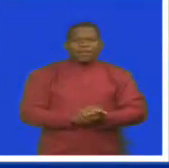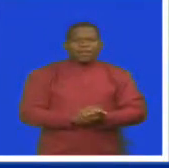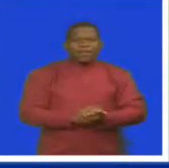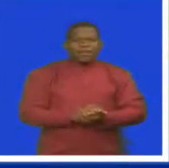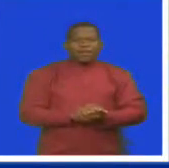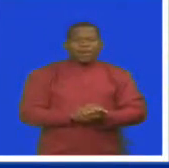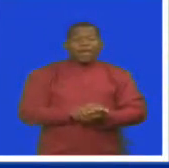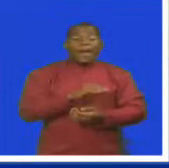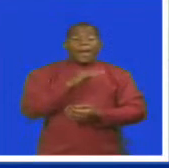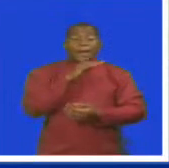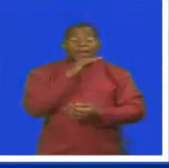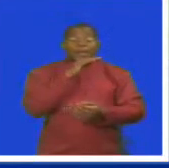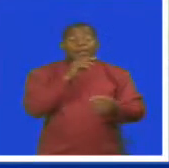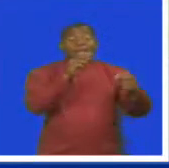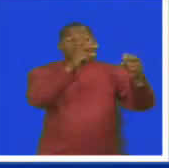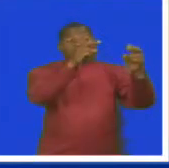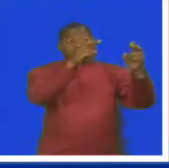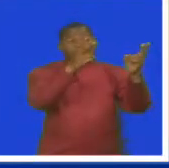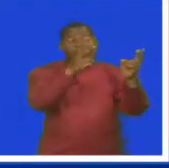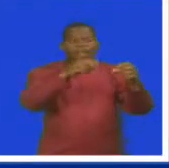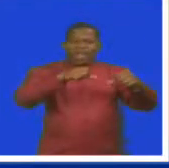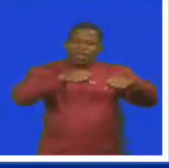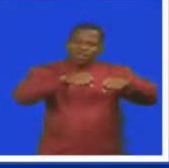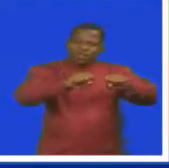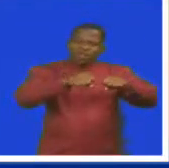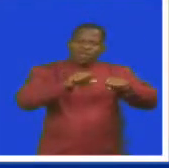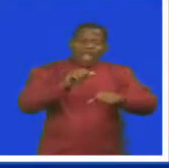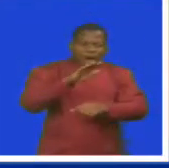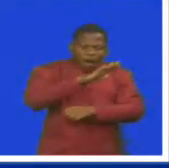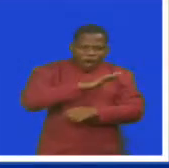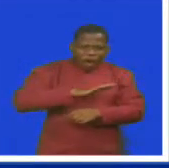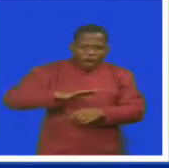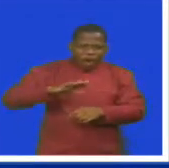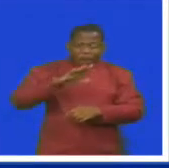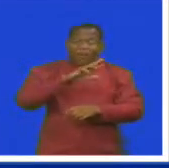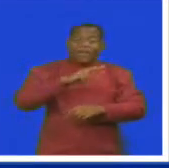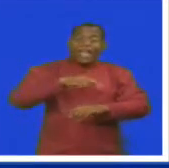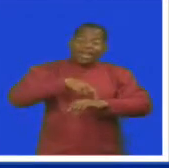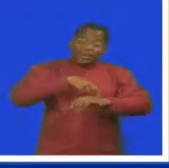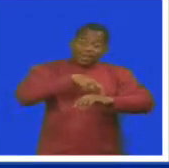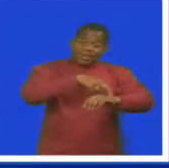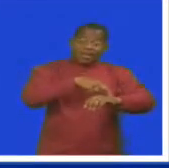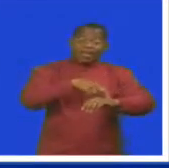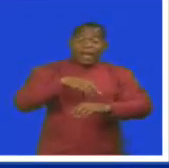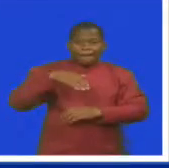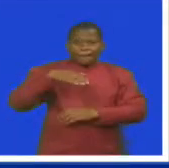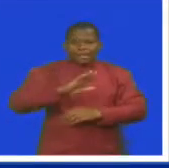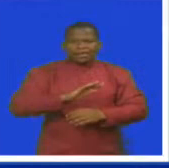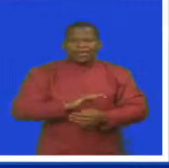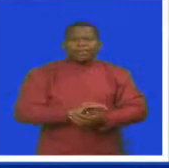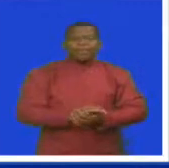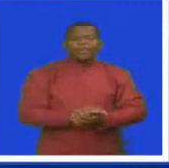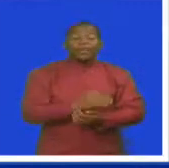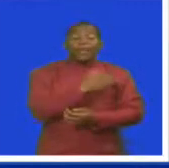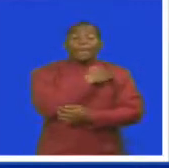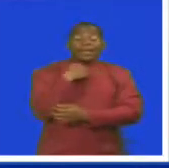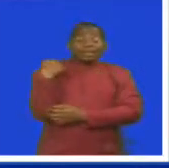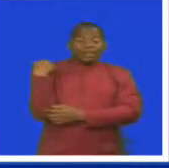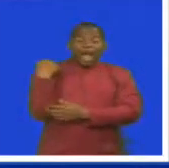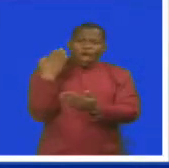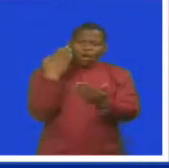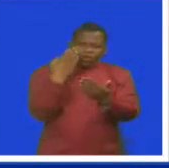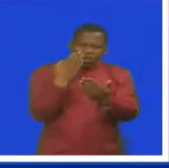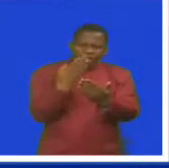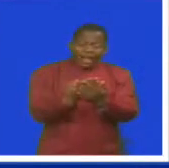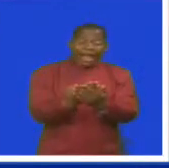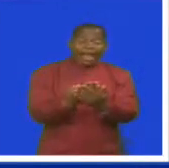ngikhuluma ngama issues lathinda lenkundla yonke generally invuna yelitiko letinkhundla David Ngamphalala icele emalunga eparlamente kutsi abavunulise